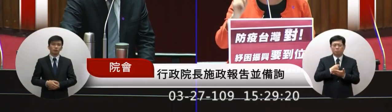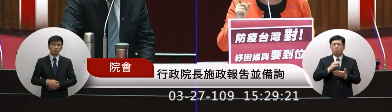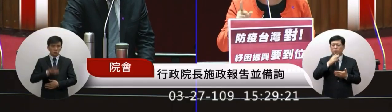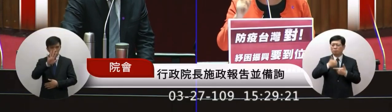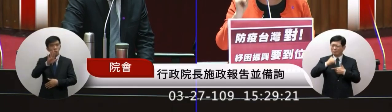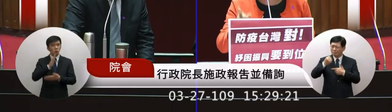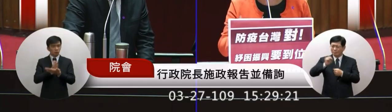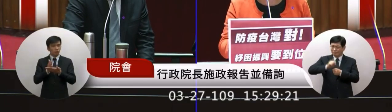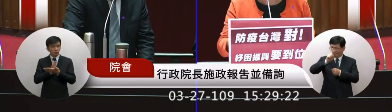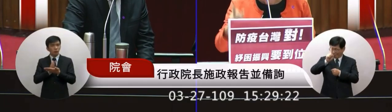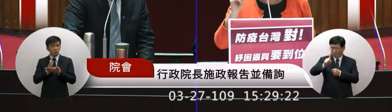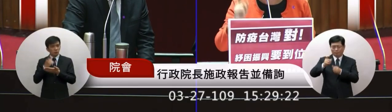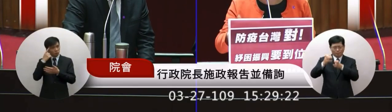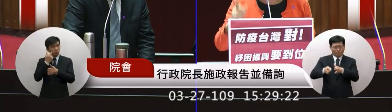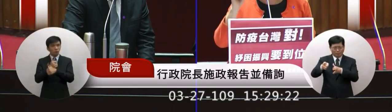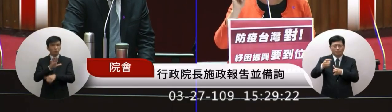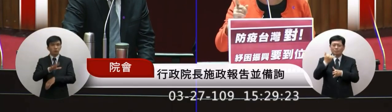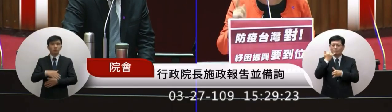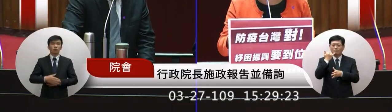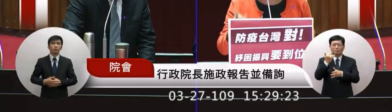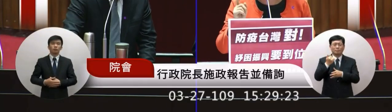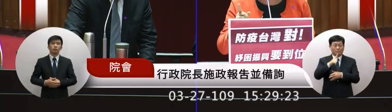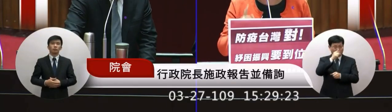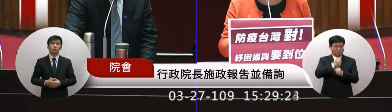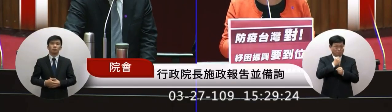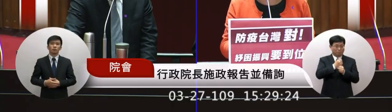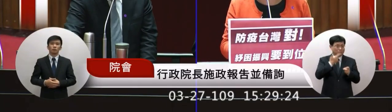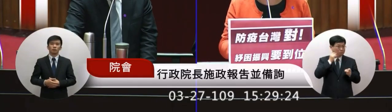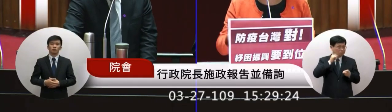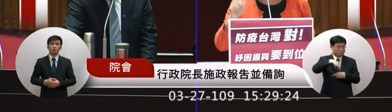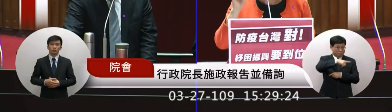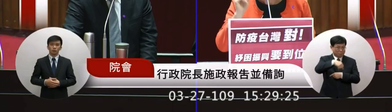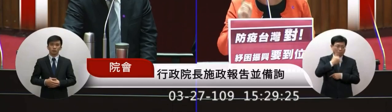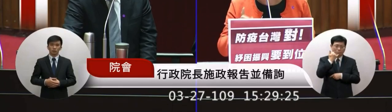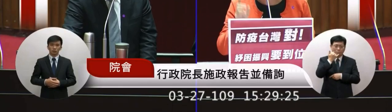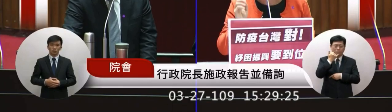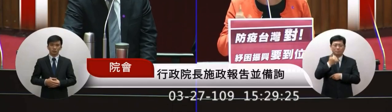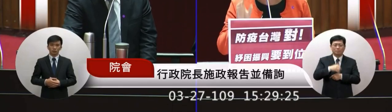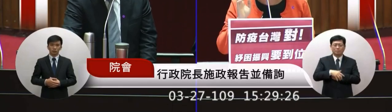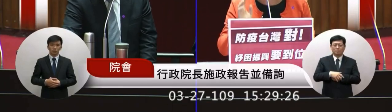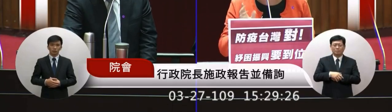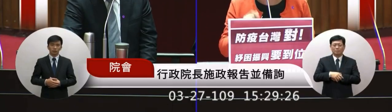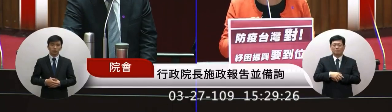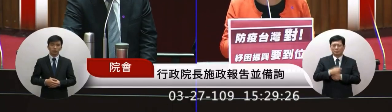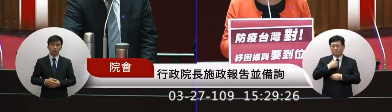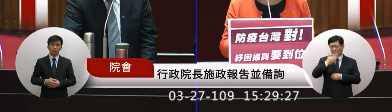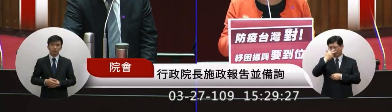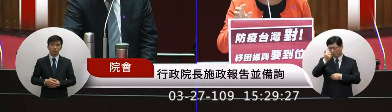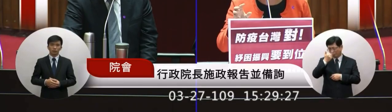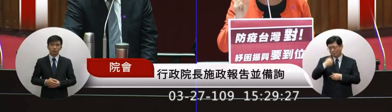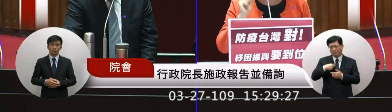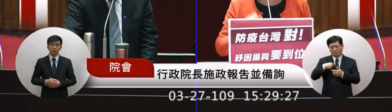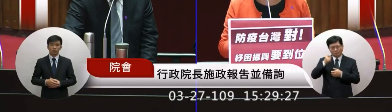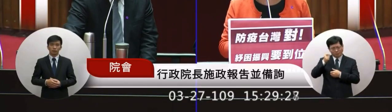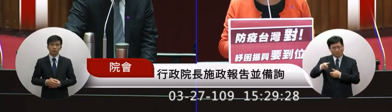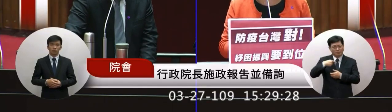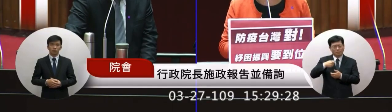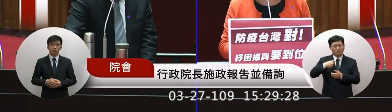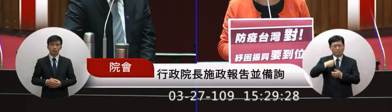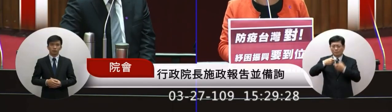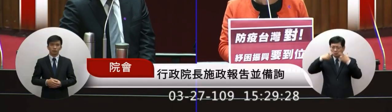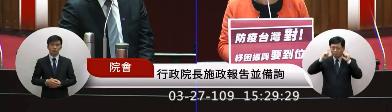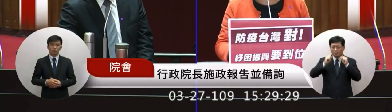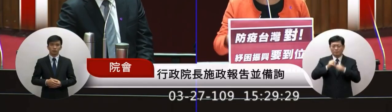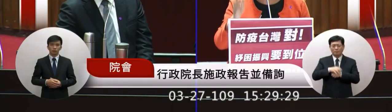议多一个管道，让上班族的爸爸妈妈可以有更便民的方式去取得儿童口